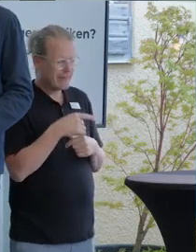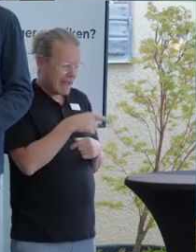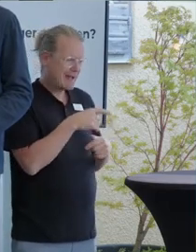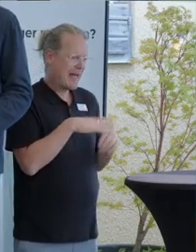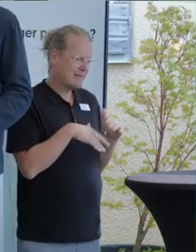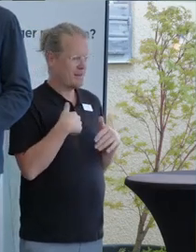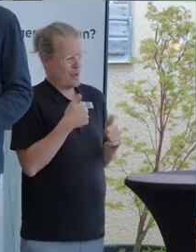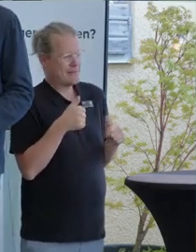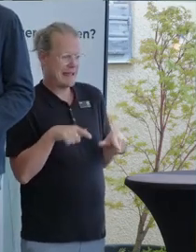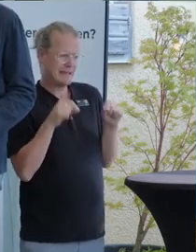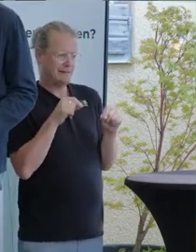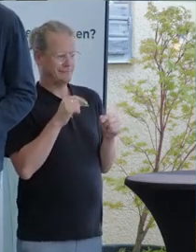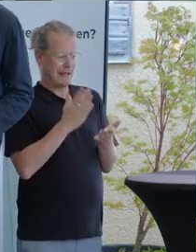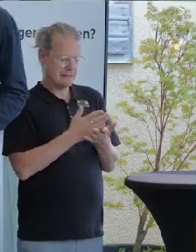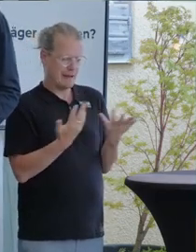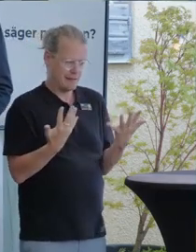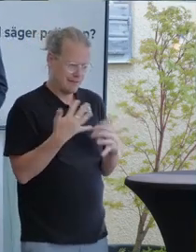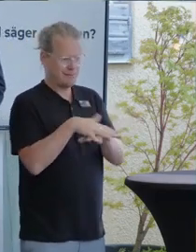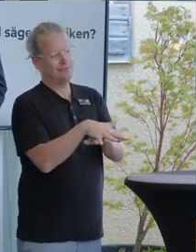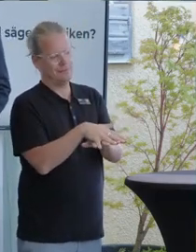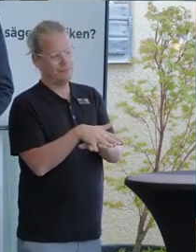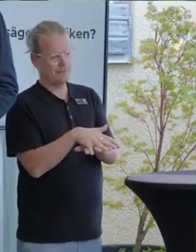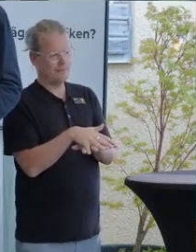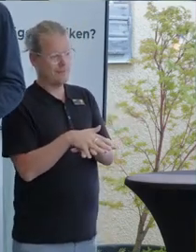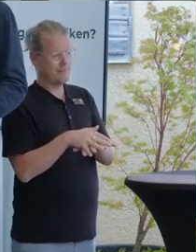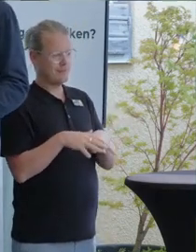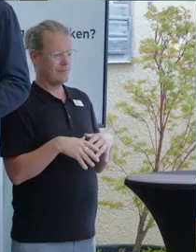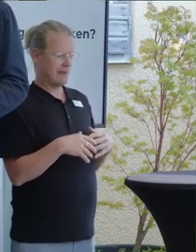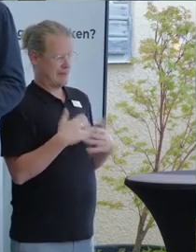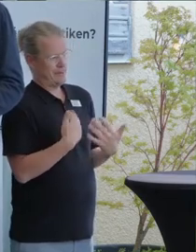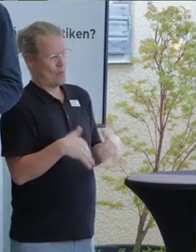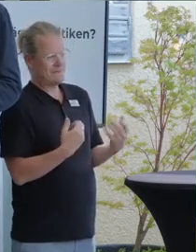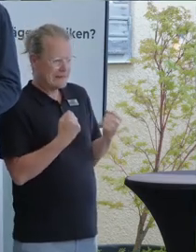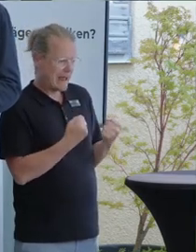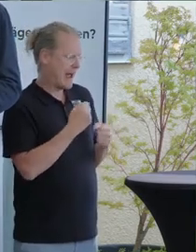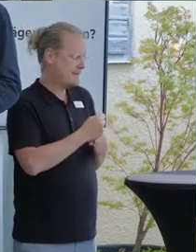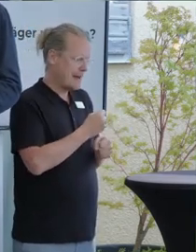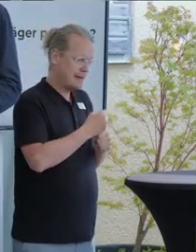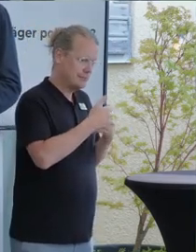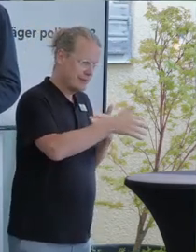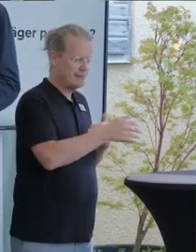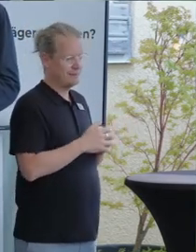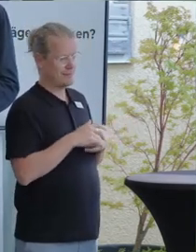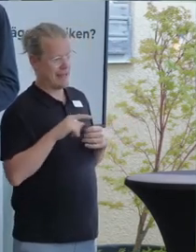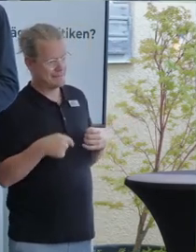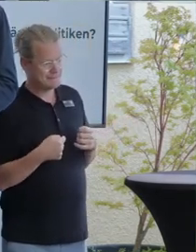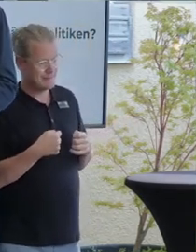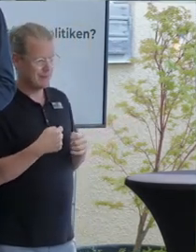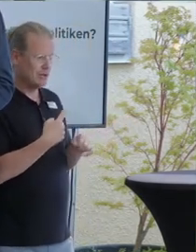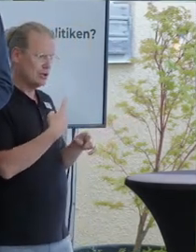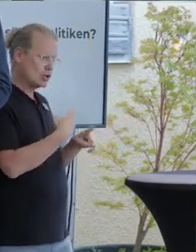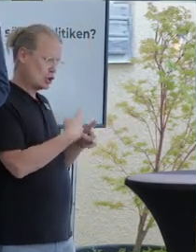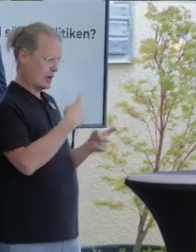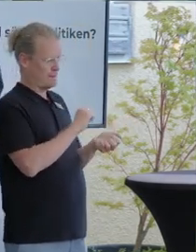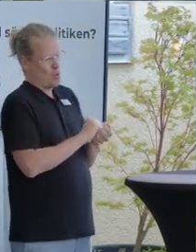har ett viktigt arbete att göra i samhällsutvecklingen framåt. Och det krävs ett tydligt politiskt ledarskap för att ta oss dit. Karin,